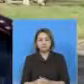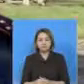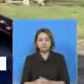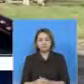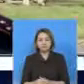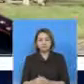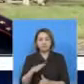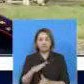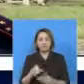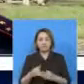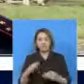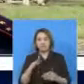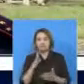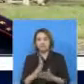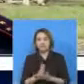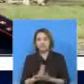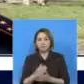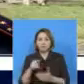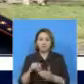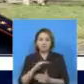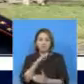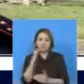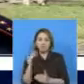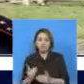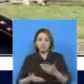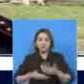На данном участке функционирует надземный пешеходный